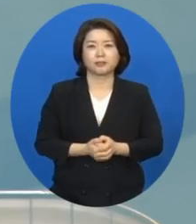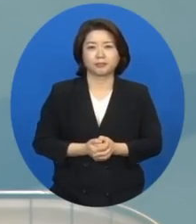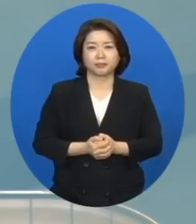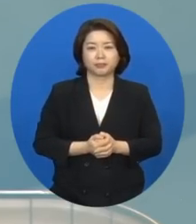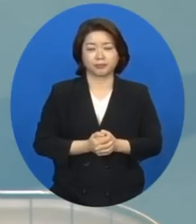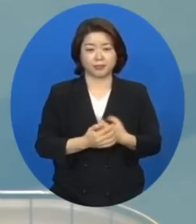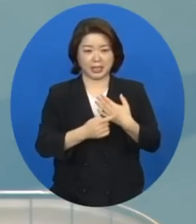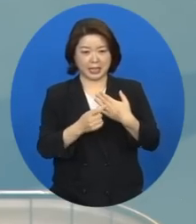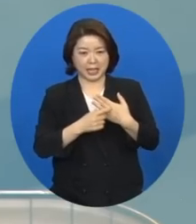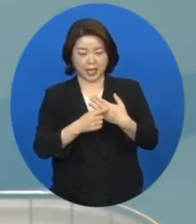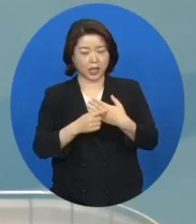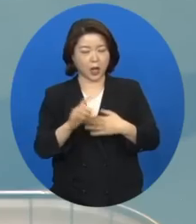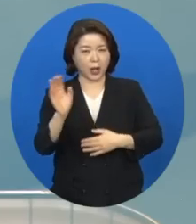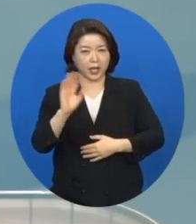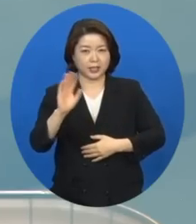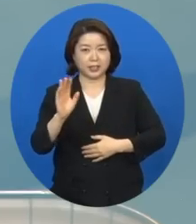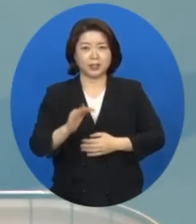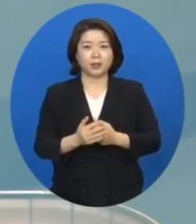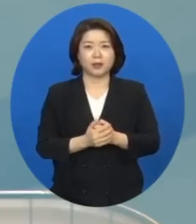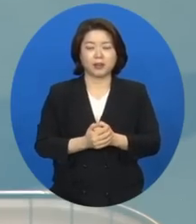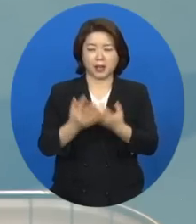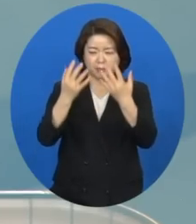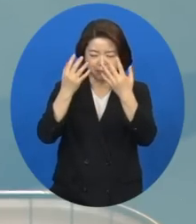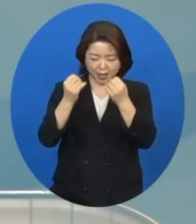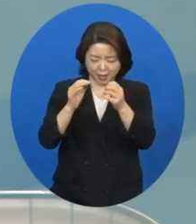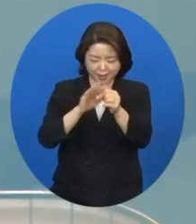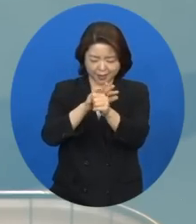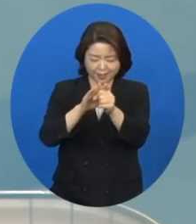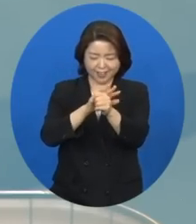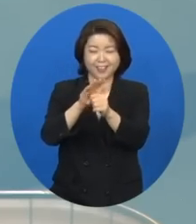말 하지 않겠습니다. 많이 사랑합니다.